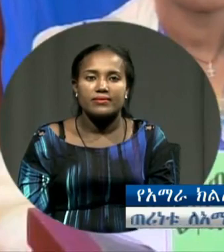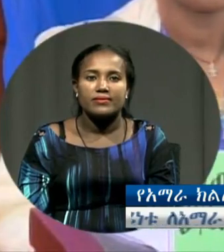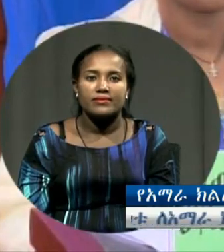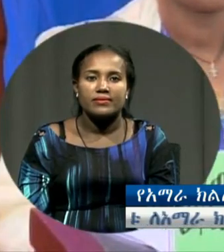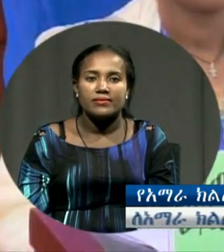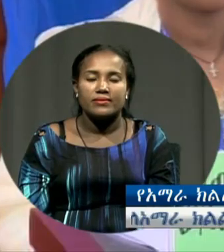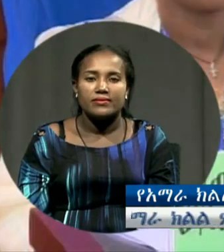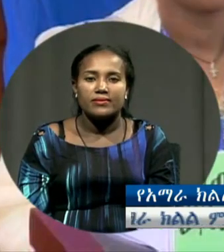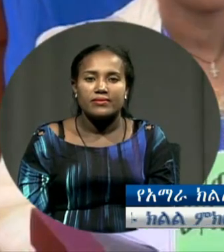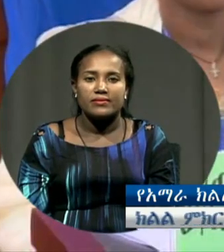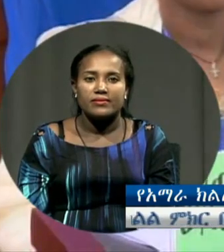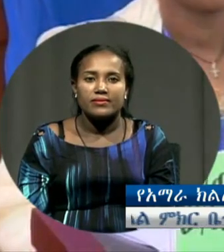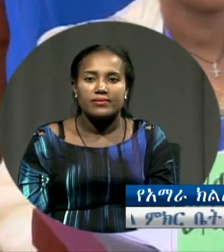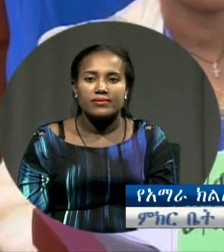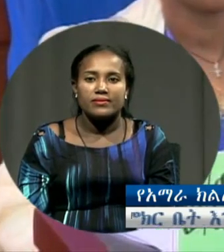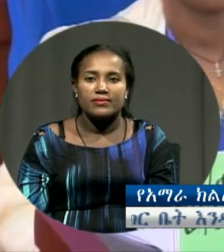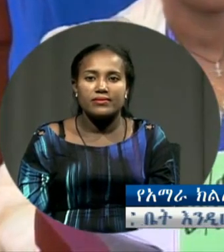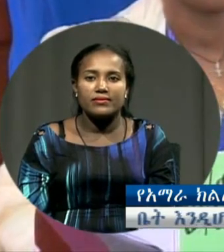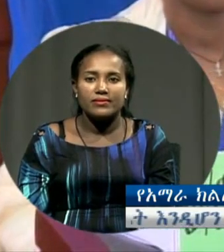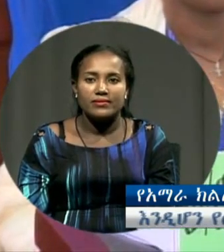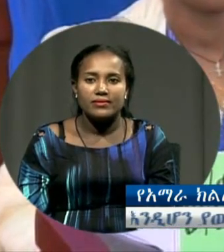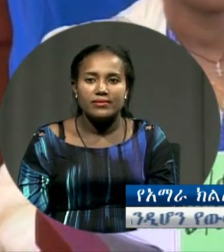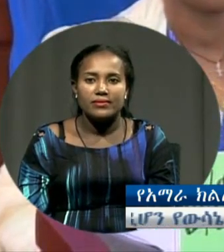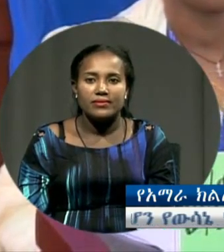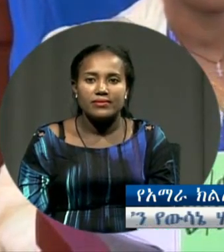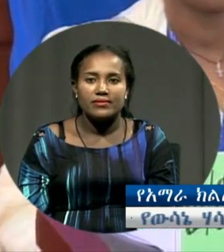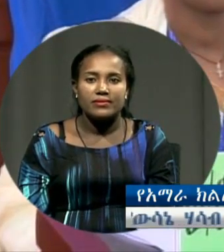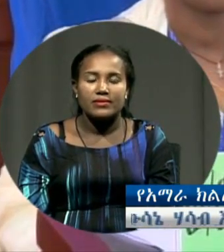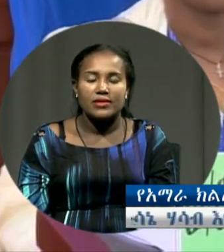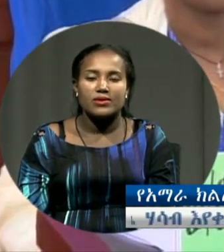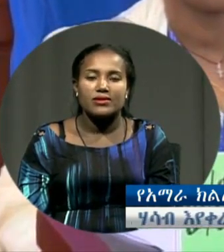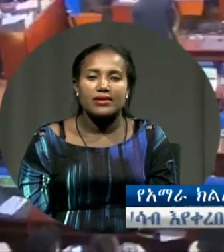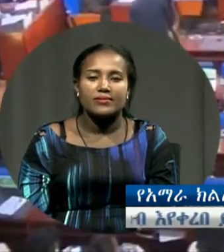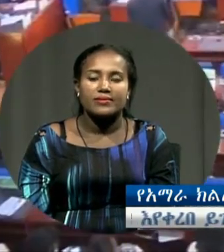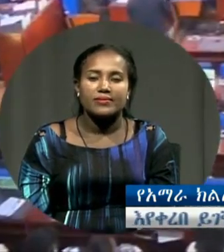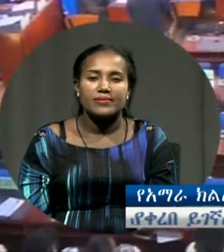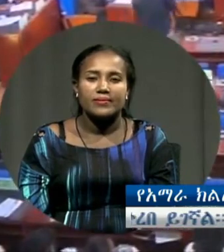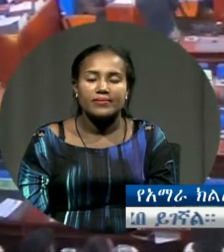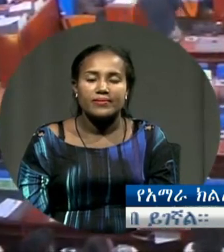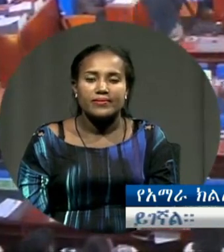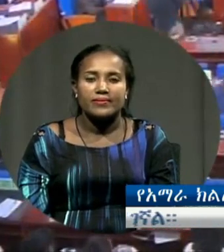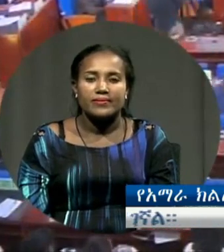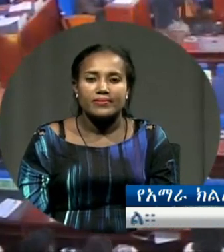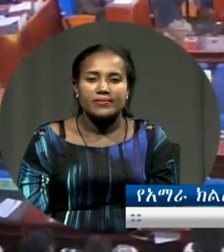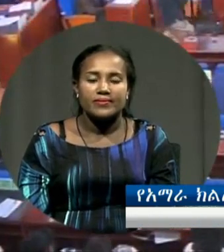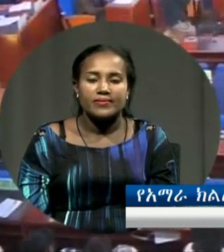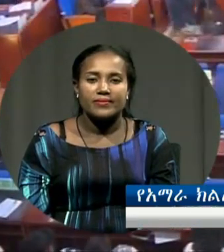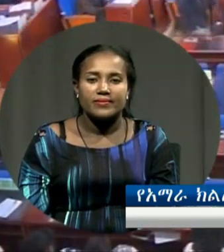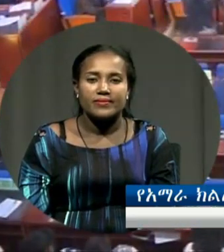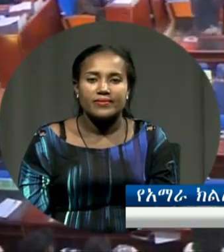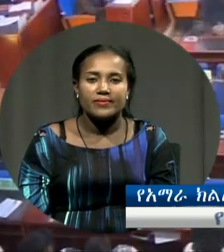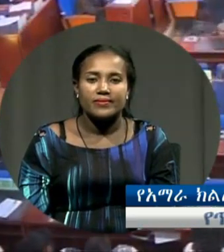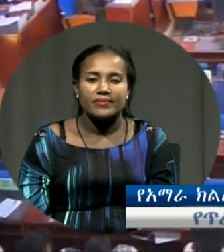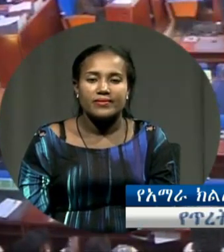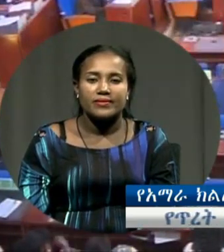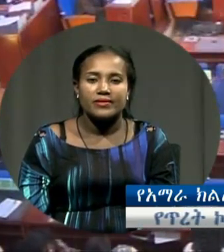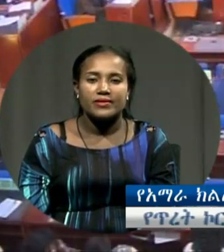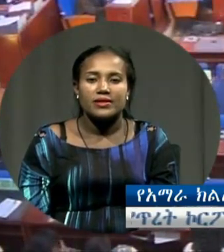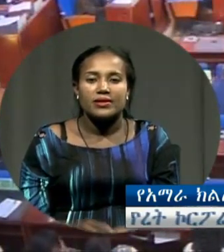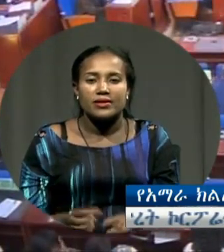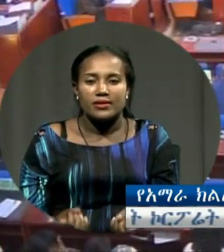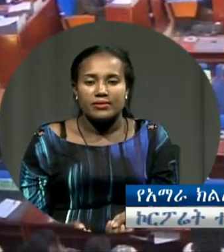ሰግናለሁ የተከበረ አፈ ጉባኤ። ያው ጥረትን በተመለከተ በጣም የአማራ ክልል ህዝቦች በጣም ብዙ